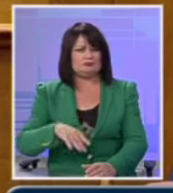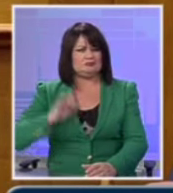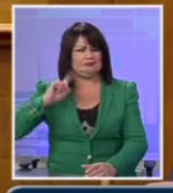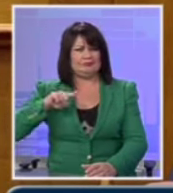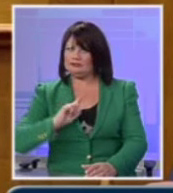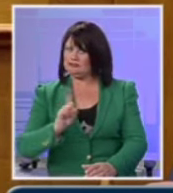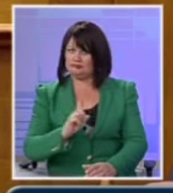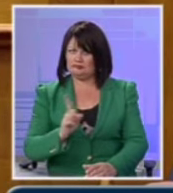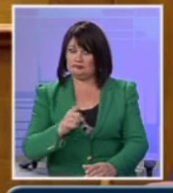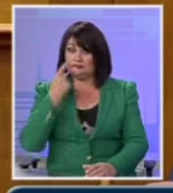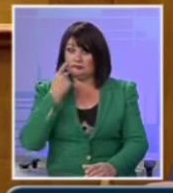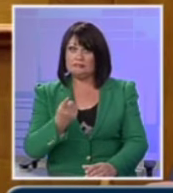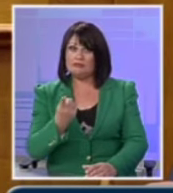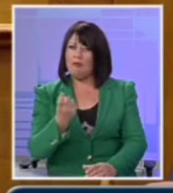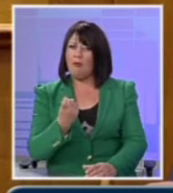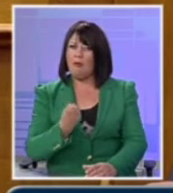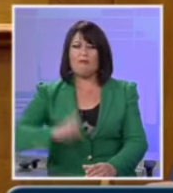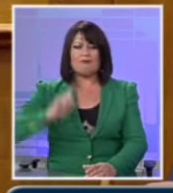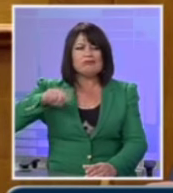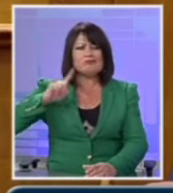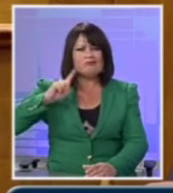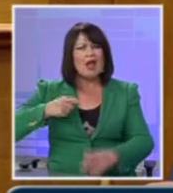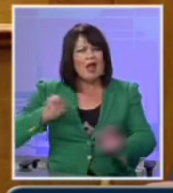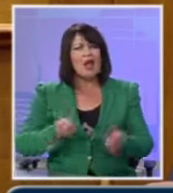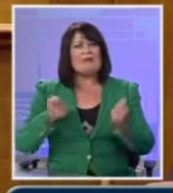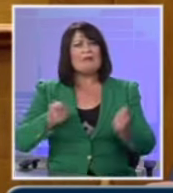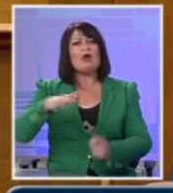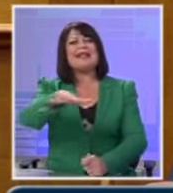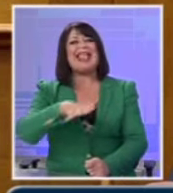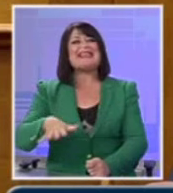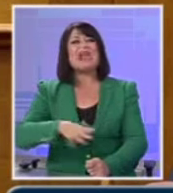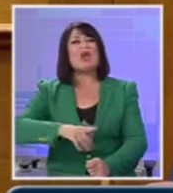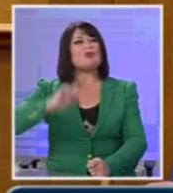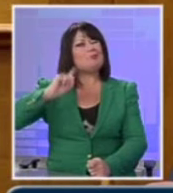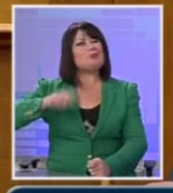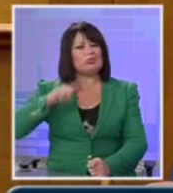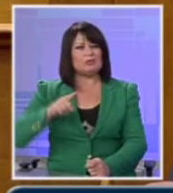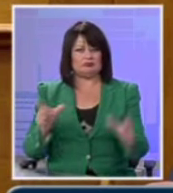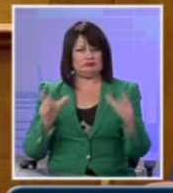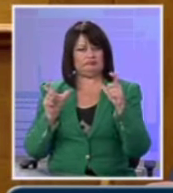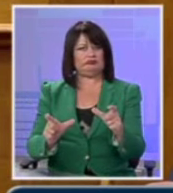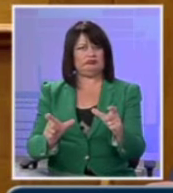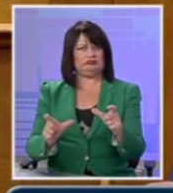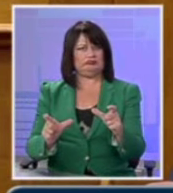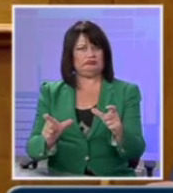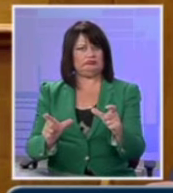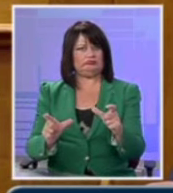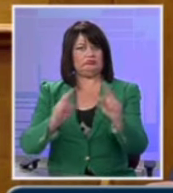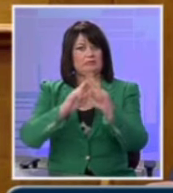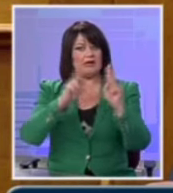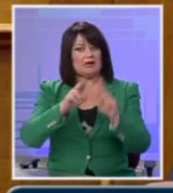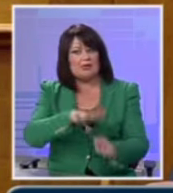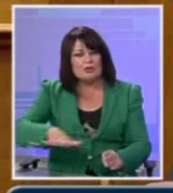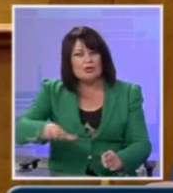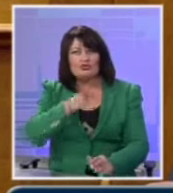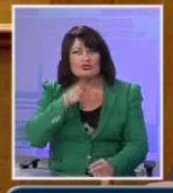καταγράφουμε τις συνεχιζόμενες και προκλητικές ενέργειές στο Αιγαίο. Παίρνουμε τα μέτρα μας και κάνουμε στο διεθνές περιβάλλον και